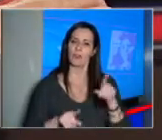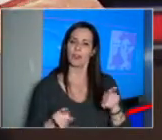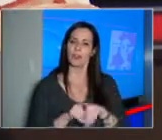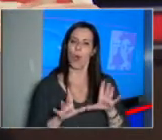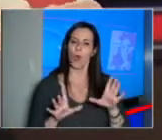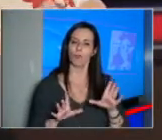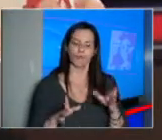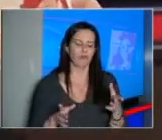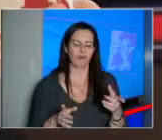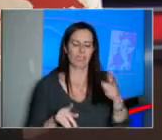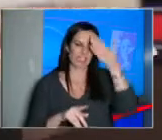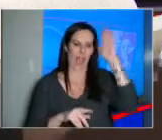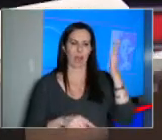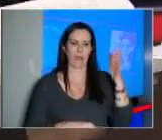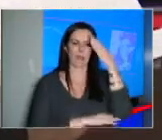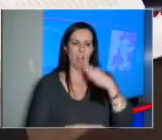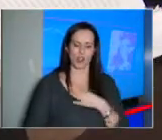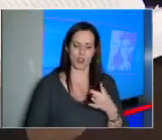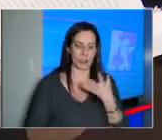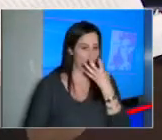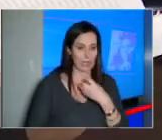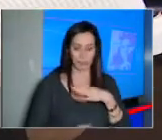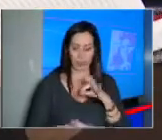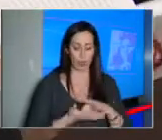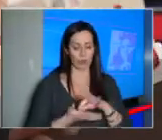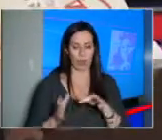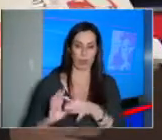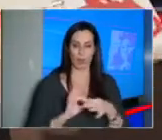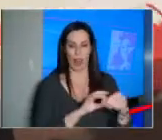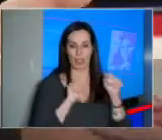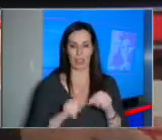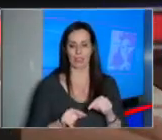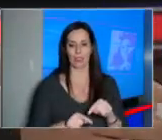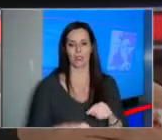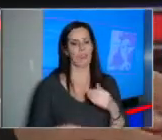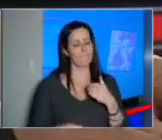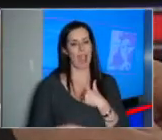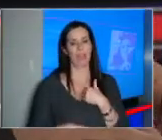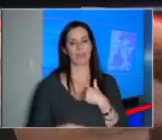גולה בתוך ארצי שלי. בעצב רב אני כותבת את הדברים האלה. ואני...